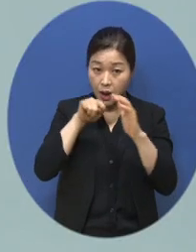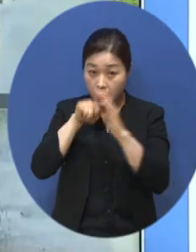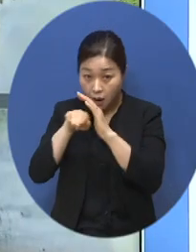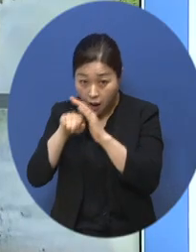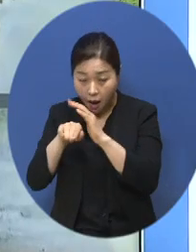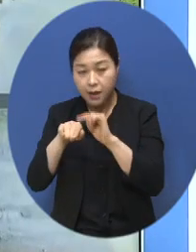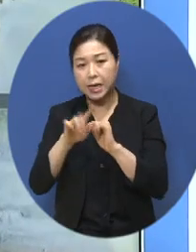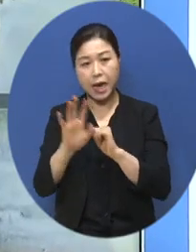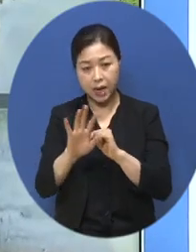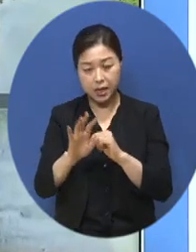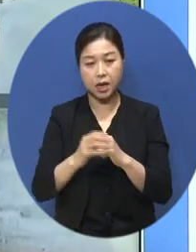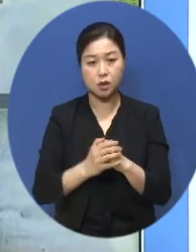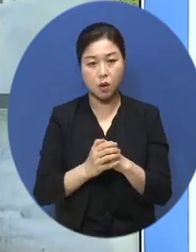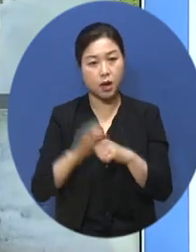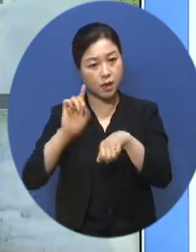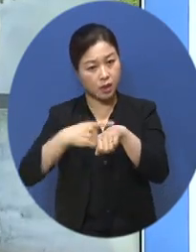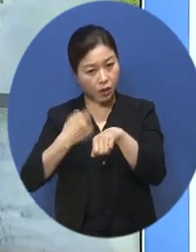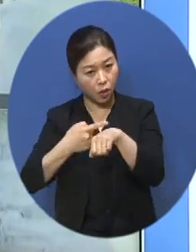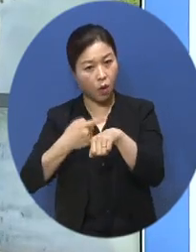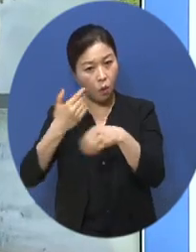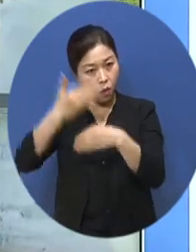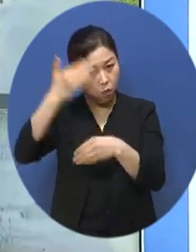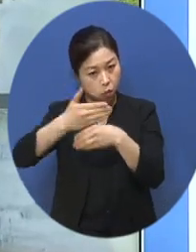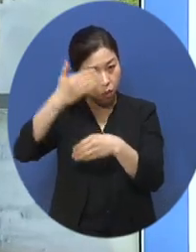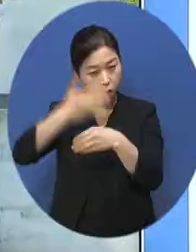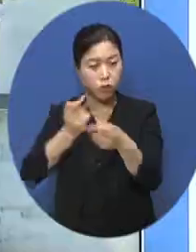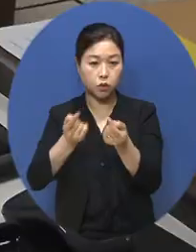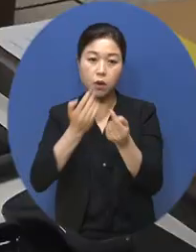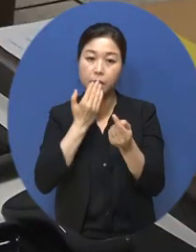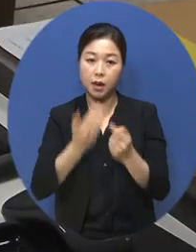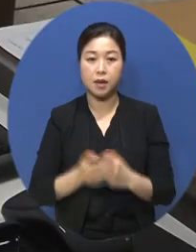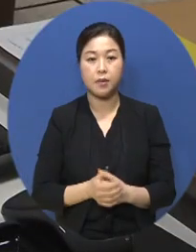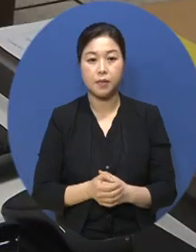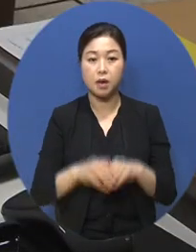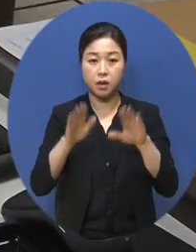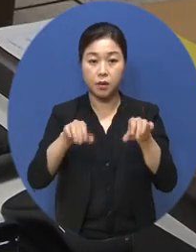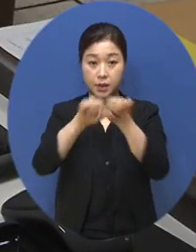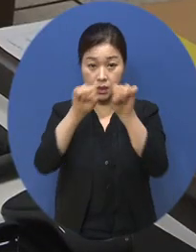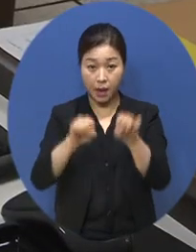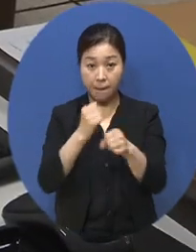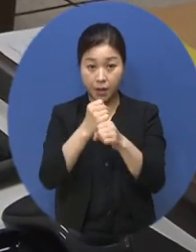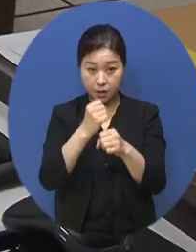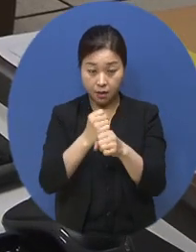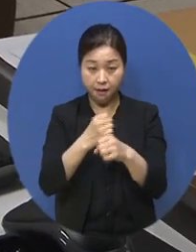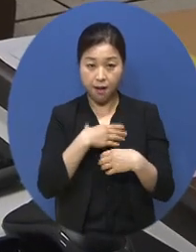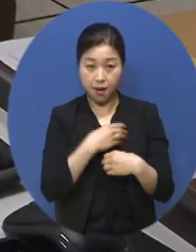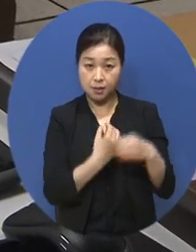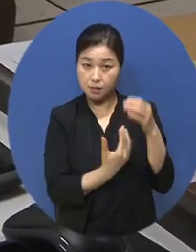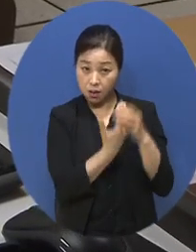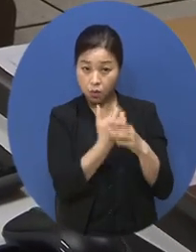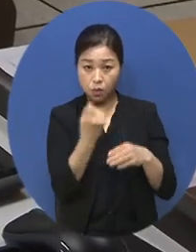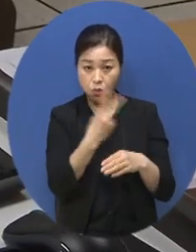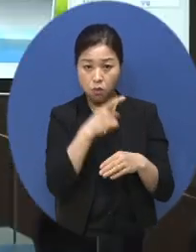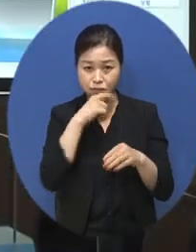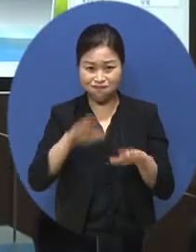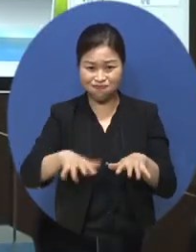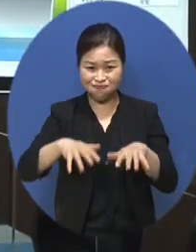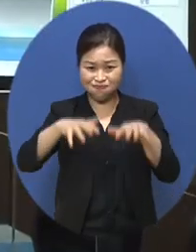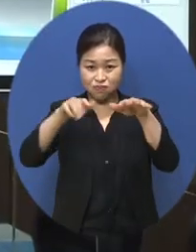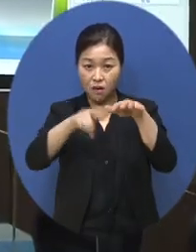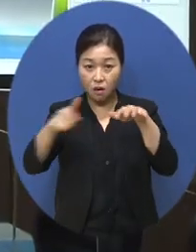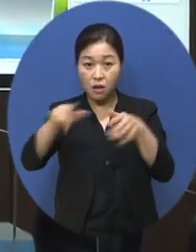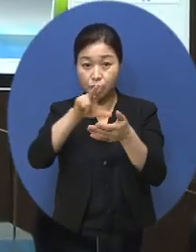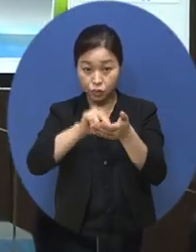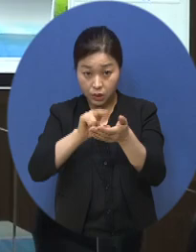제어하고 모니터링할 수 있는 프로그램입니다. 이번 시스템 구축으로 안전사고나 침수 피해 등 여러 가지